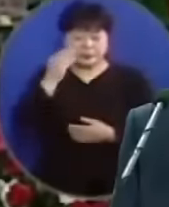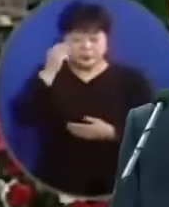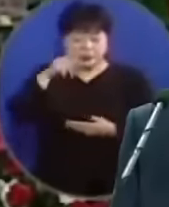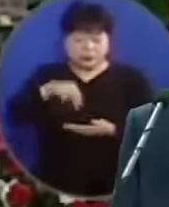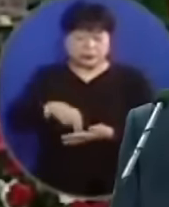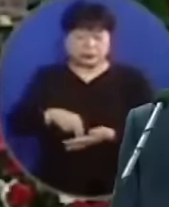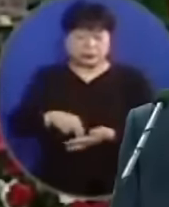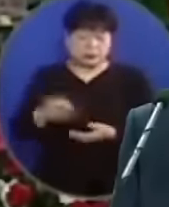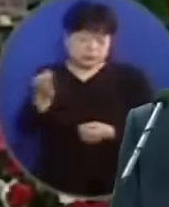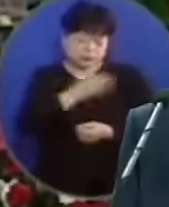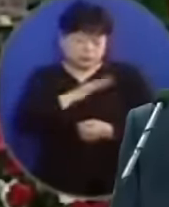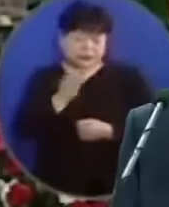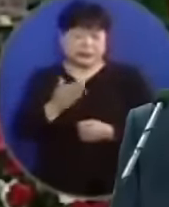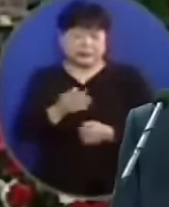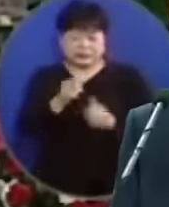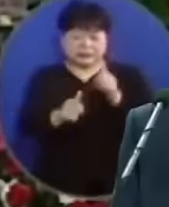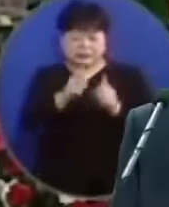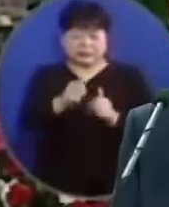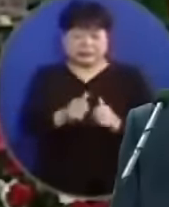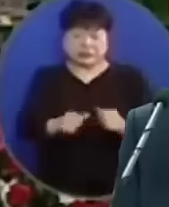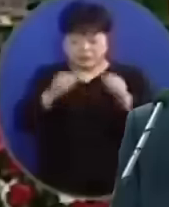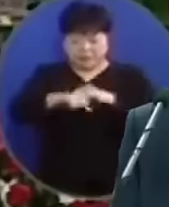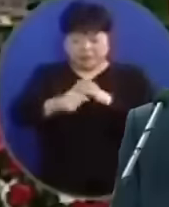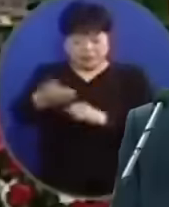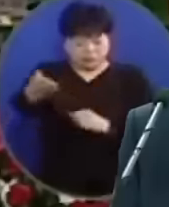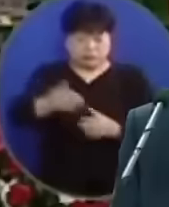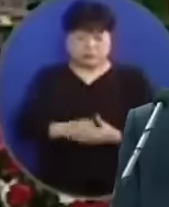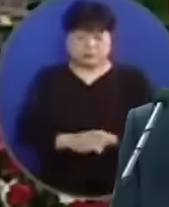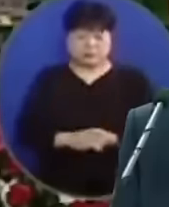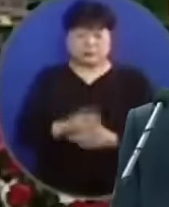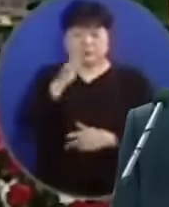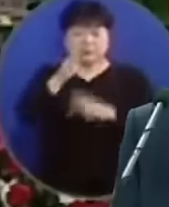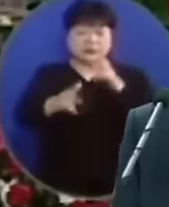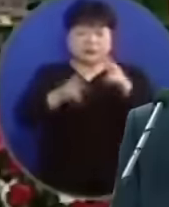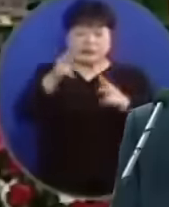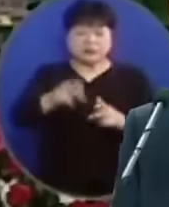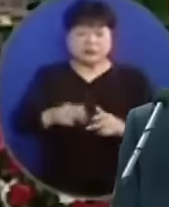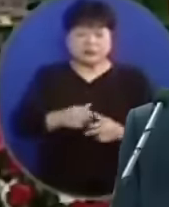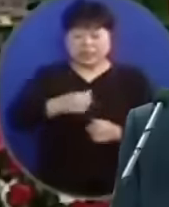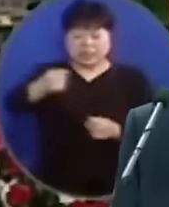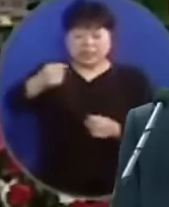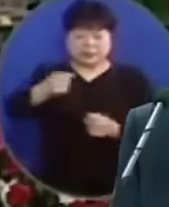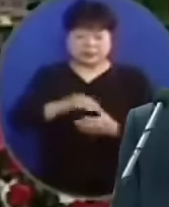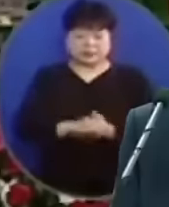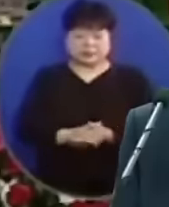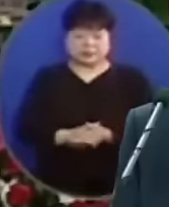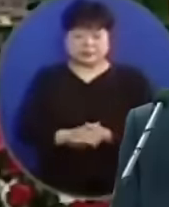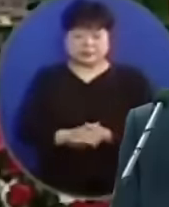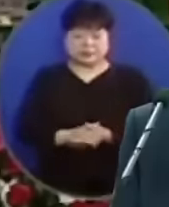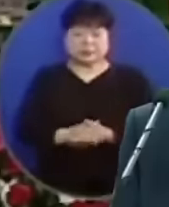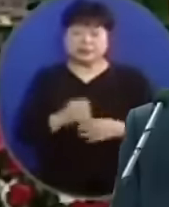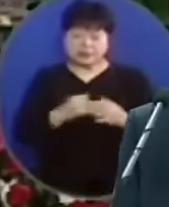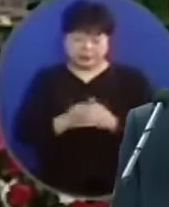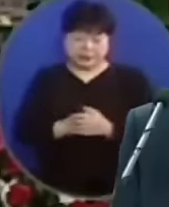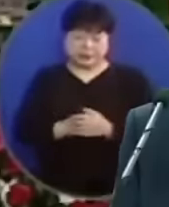되면서 경쟁자들을 낱낱이 파산시키고 그 사업체를 인수했었습니다.